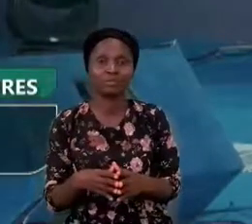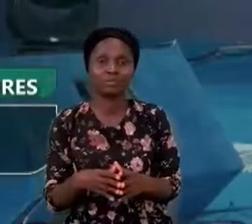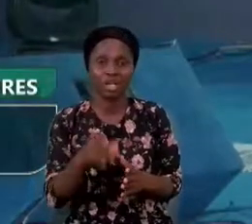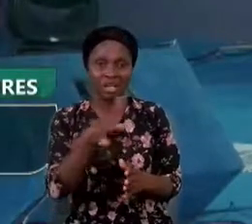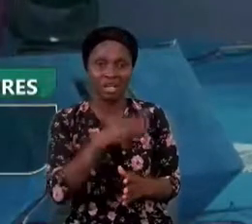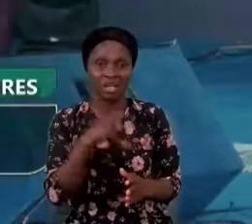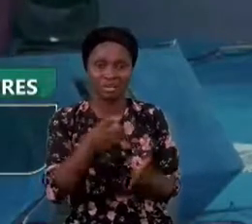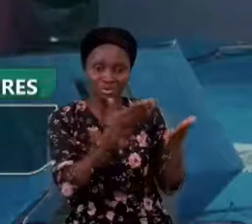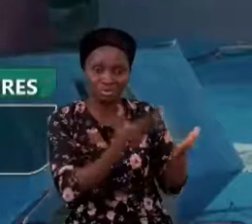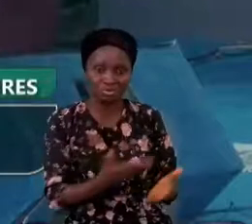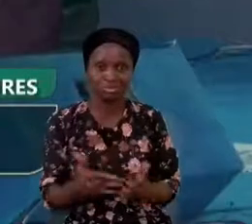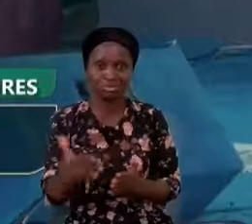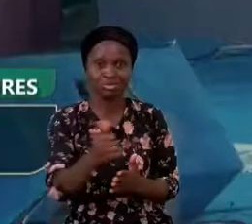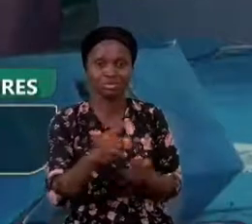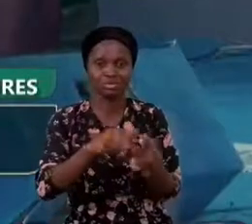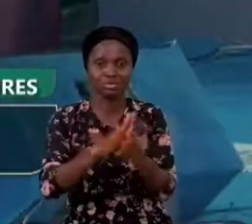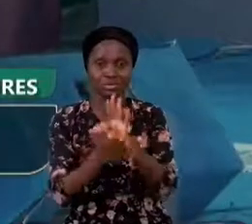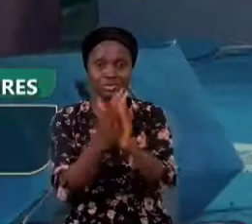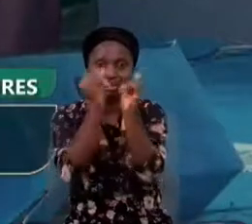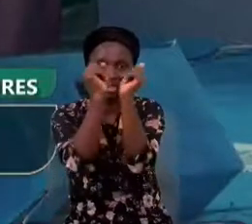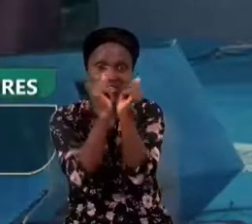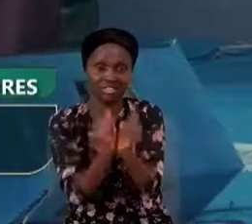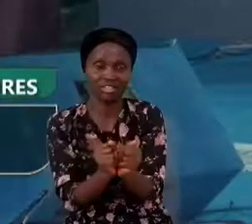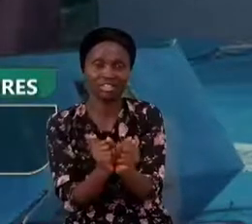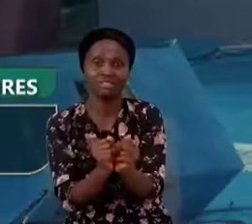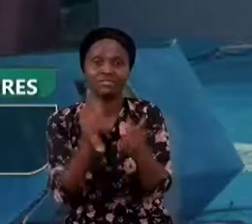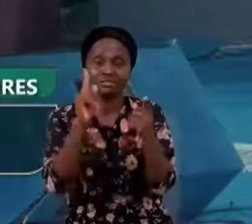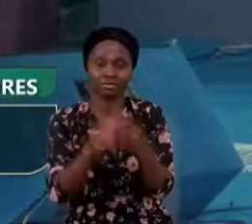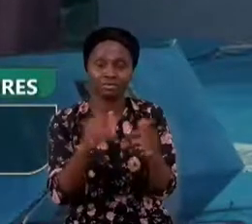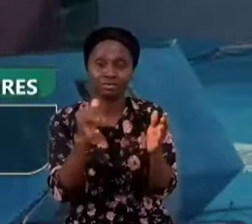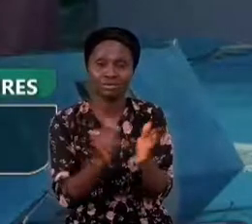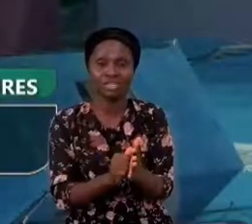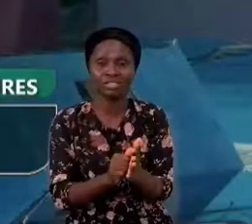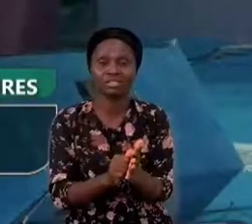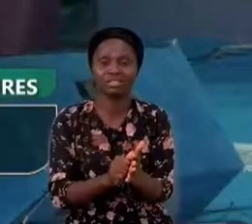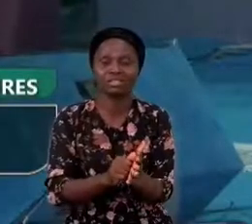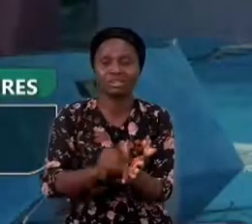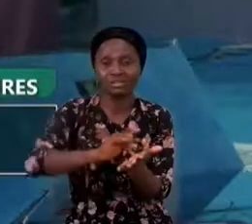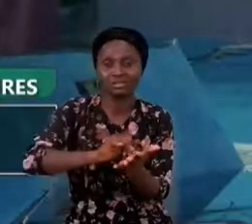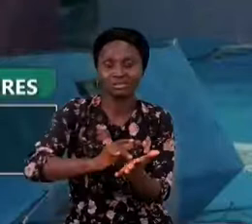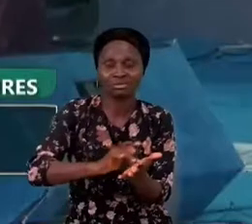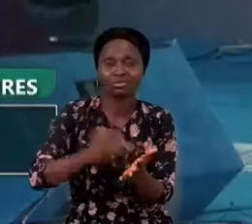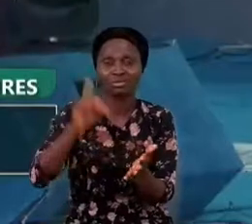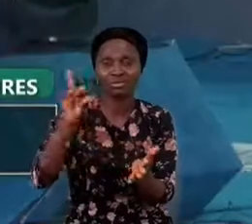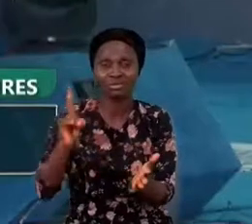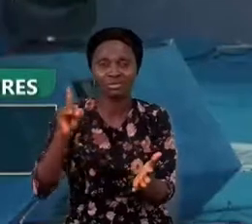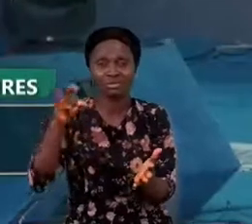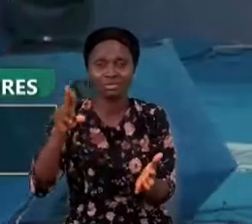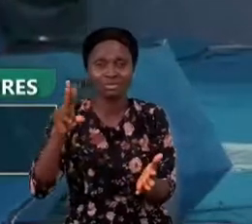chose vous a le dessus sur vous. Vous devez confesser cela. Vous devez purifier ça. Vous devez corriger